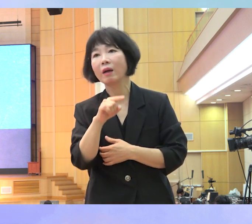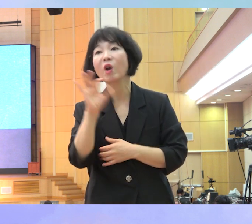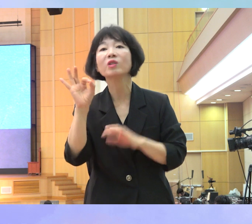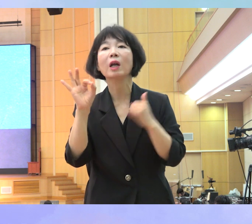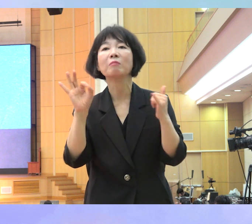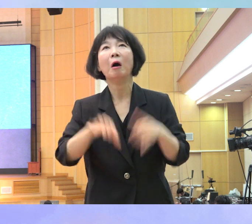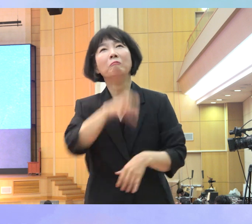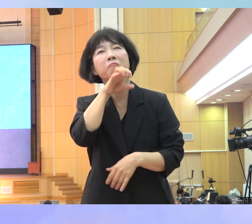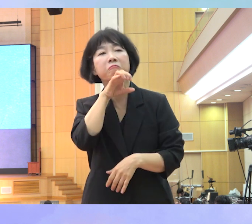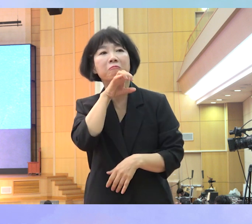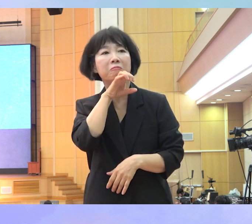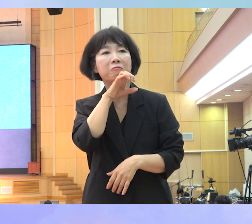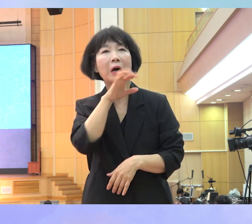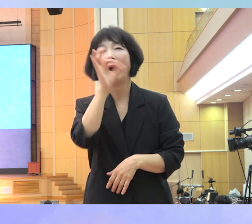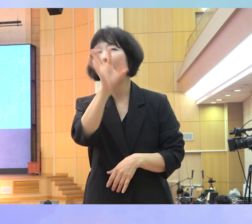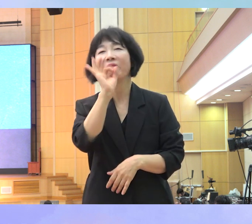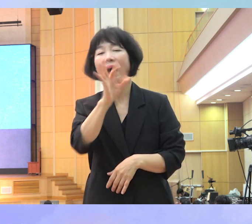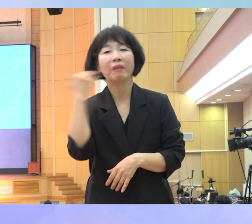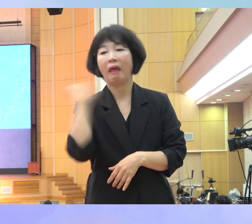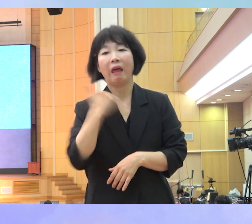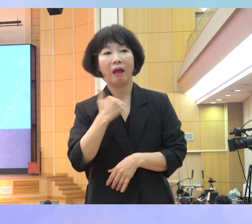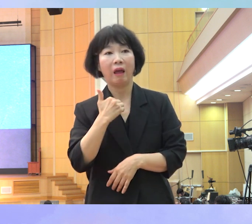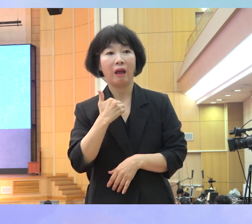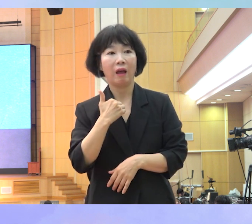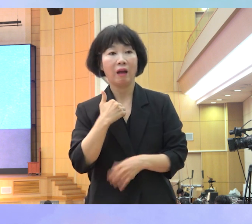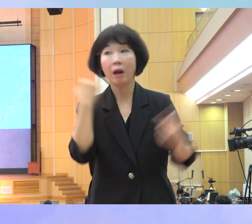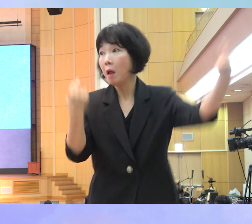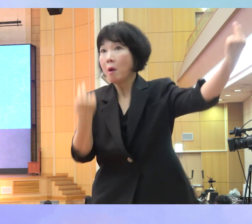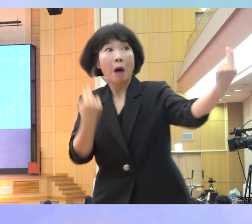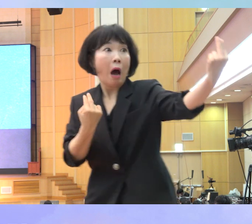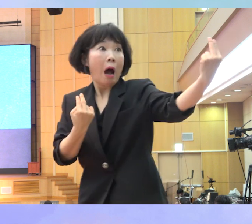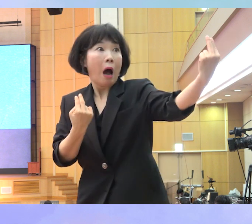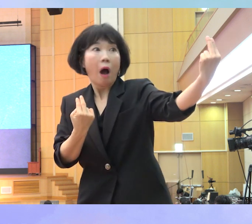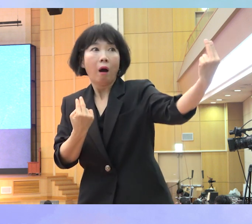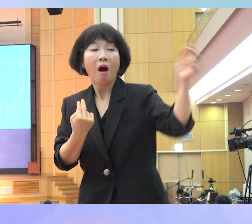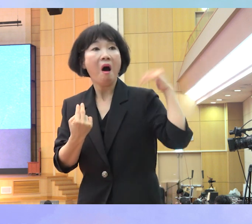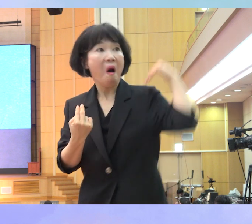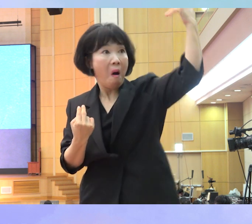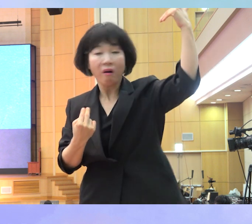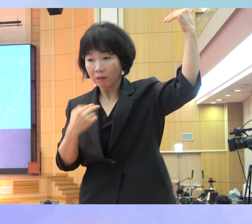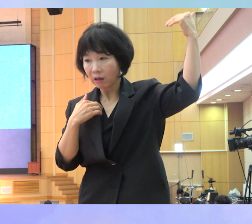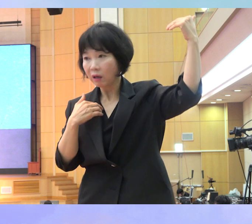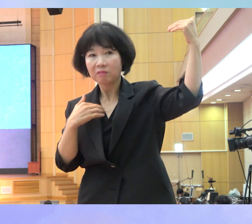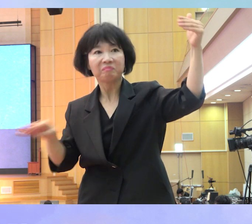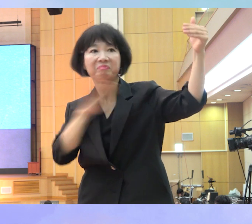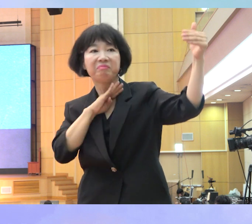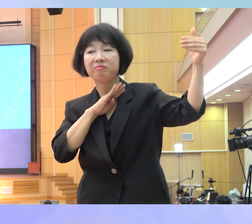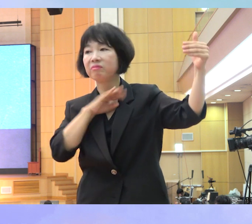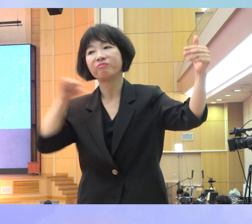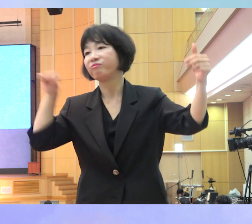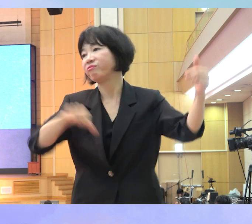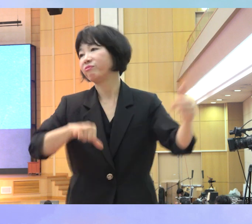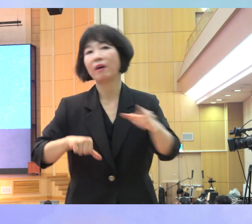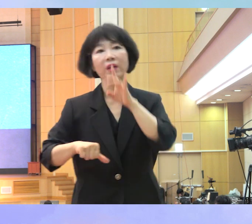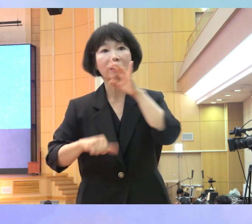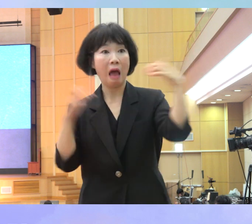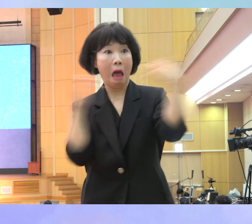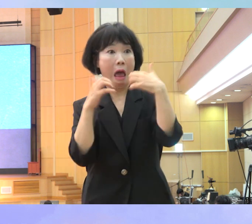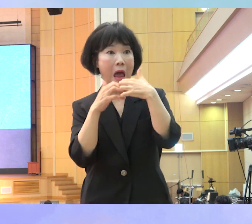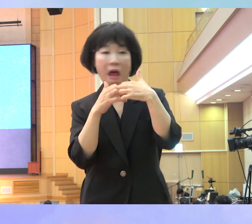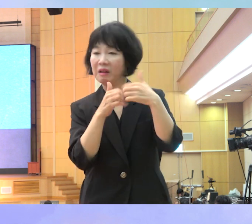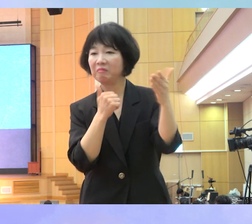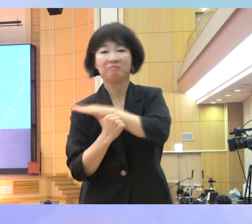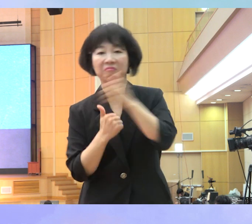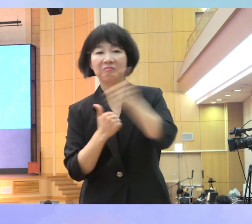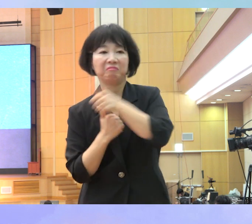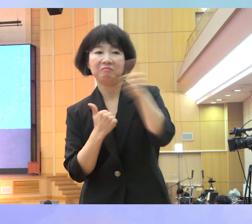적과 꿀이는 땅이띠다. 그러나 우리는 거기를 갈 수 없습니다. 우리는 만약에 전투를 하려고 하면 100점 100패할